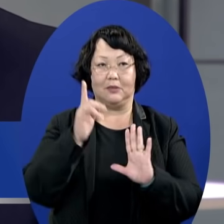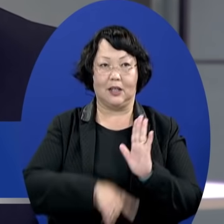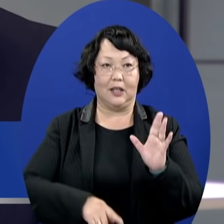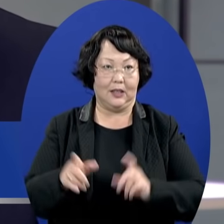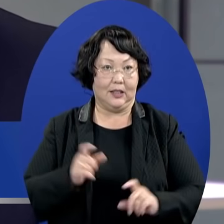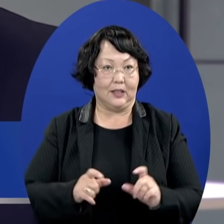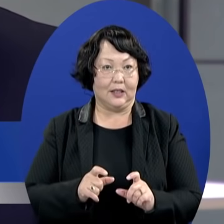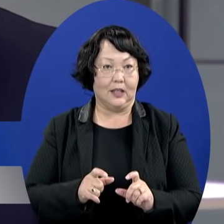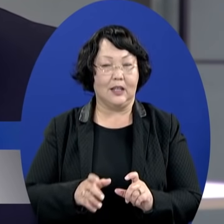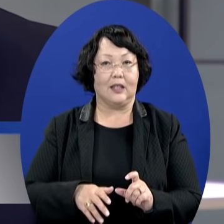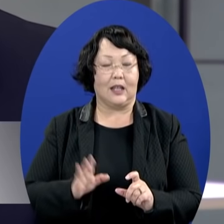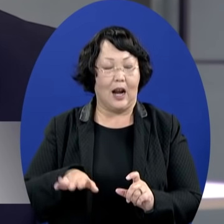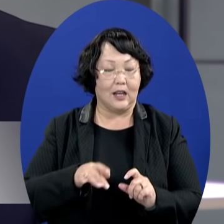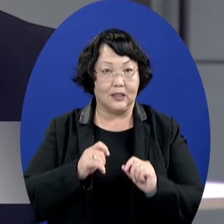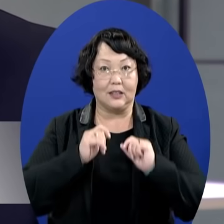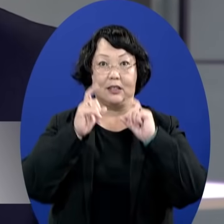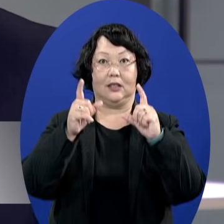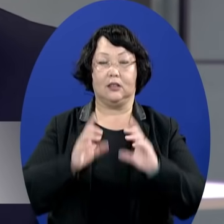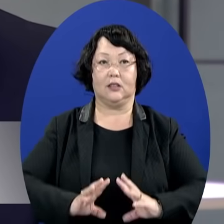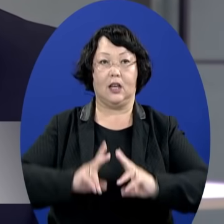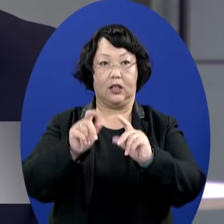төлөв байдал яаж идэвхжих нь вэ? Бидний хүлээлтээс давах нь вэ?